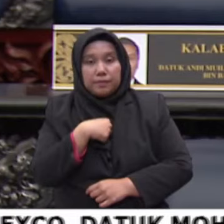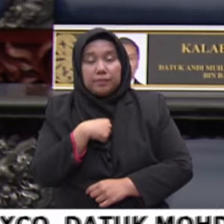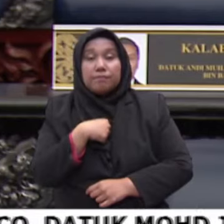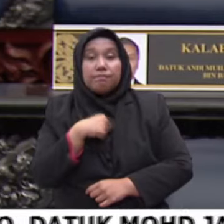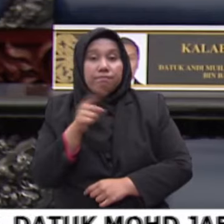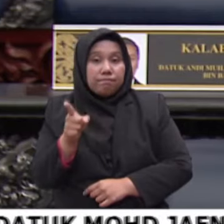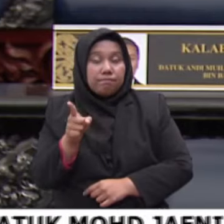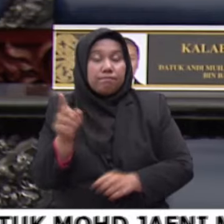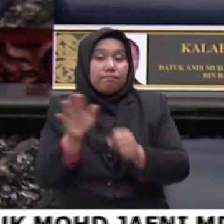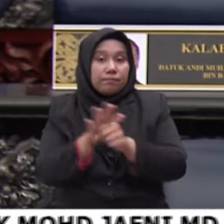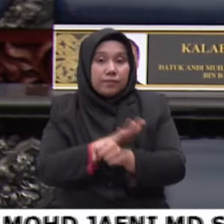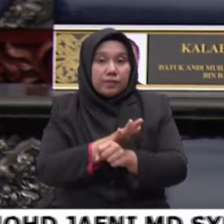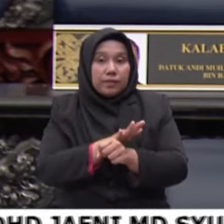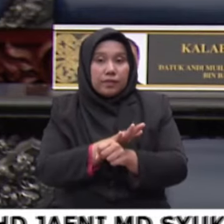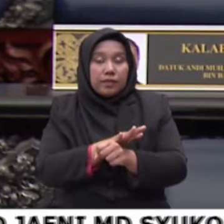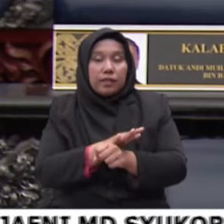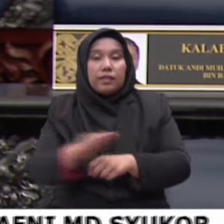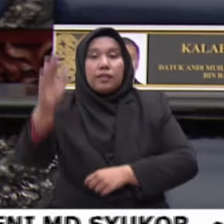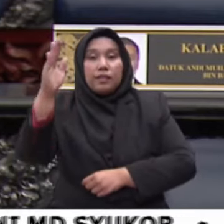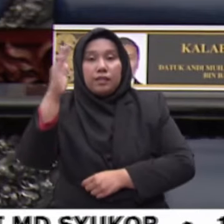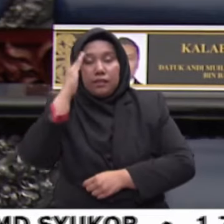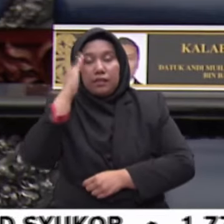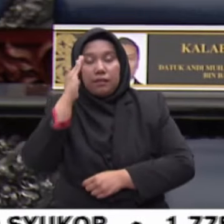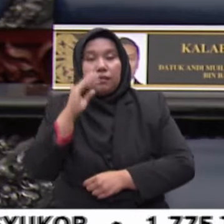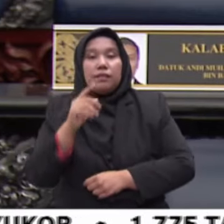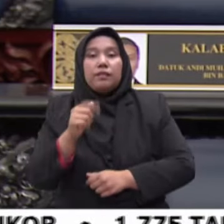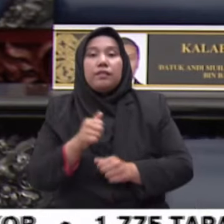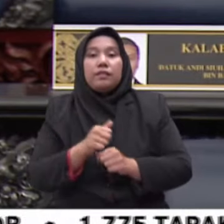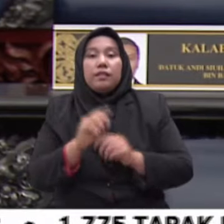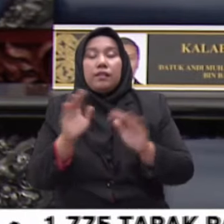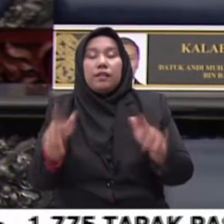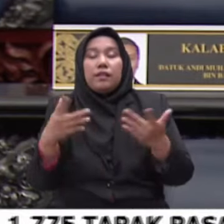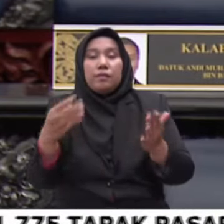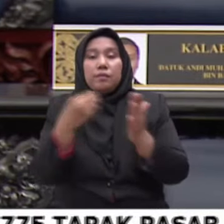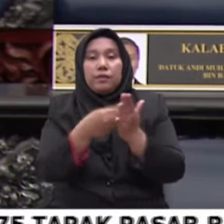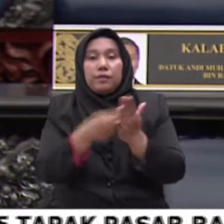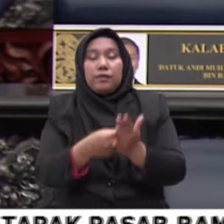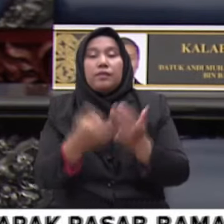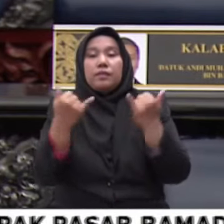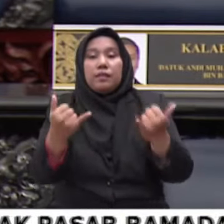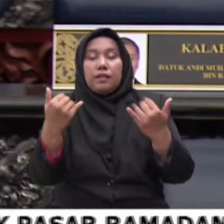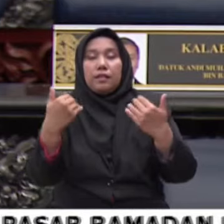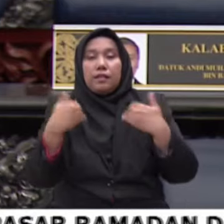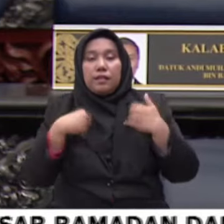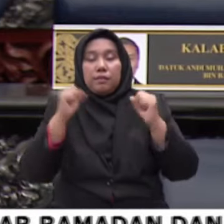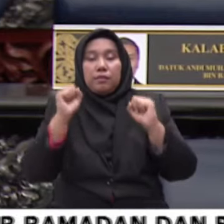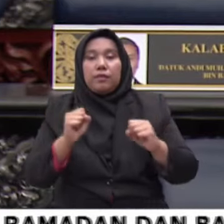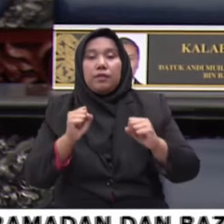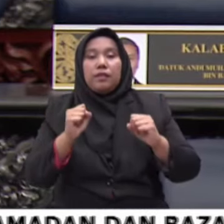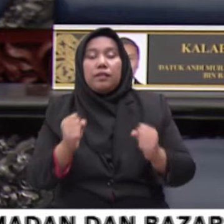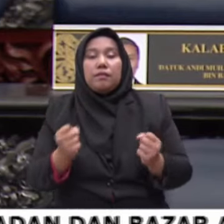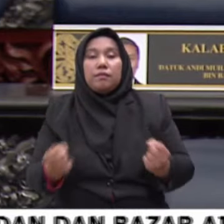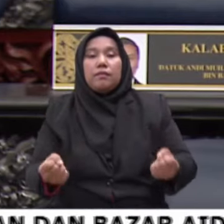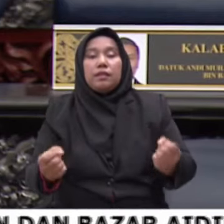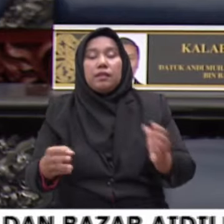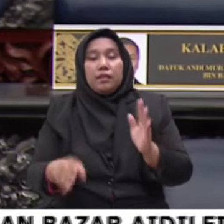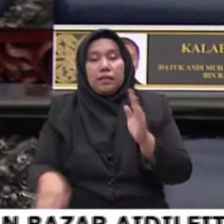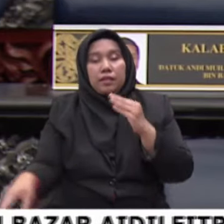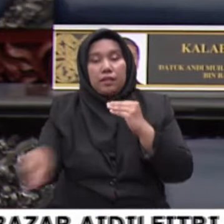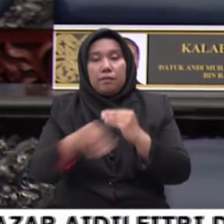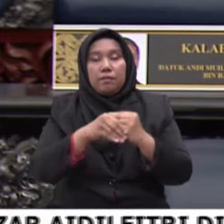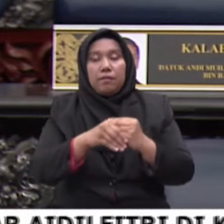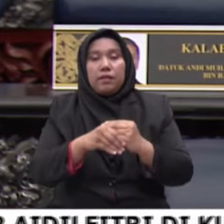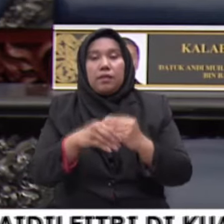mencukupi? Saya ingin mengetahui sejauh manakah peruntukan sedia ada mampu meningkatkan usaha untuk menambah bilangan